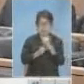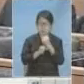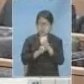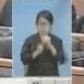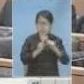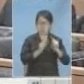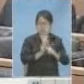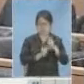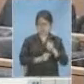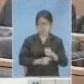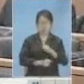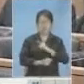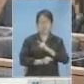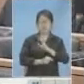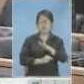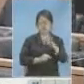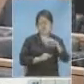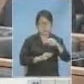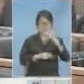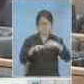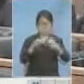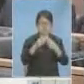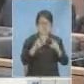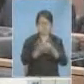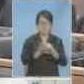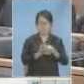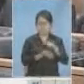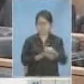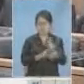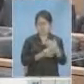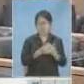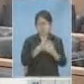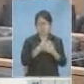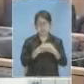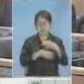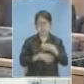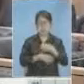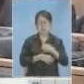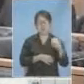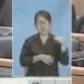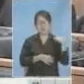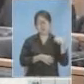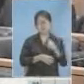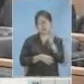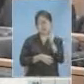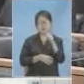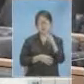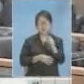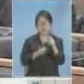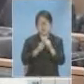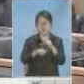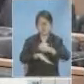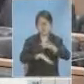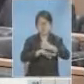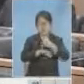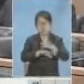กครองเป็นผู้รับผิดชอบอยู่แต่เขาเนี่ยไม่ได้เงินตรงนี้เขาเรียกร้องมาไม่ว่าจะเป็นอส.อส.นะครับเฝ้าบ้านผู้ว่าครับท่าน